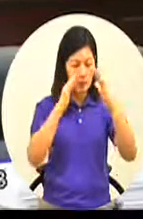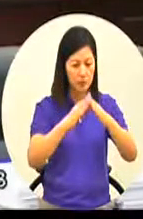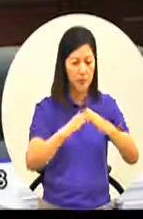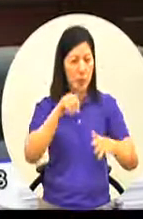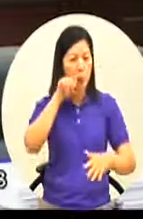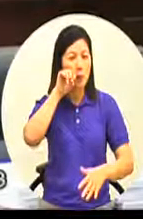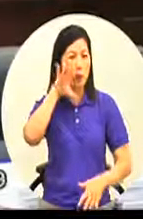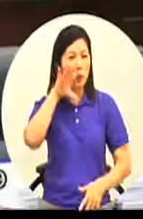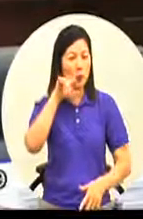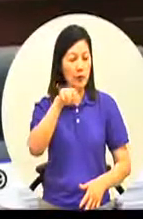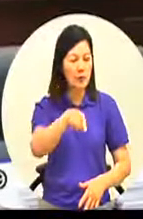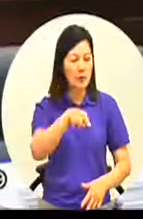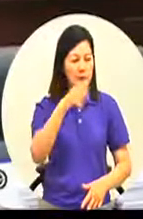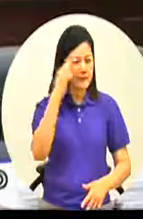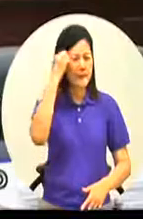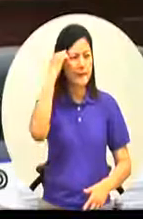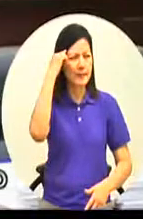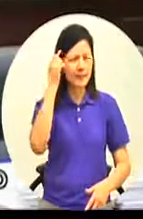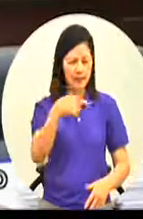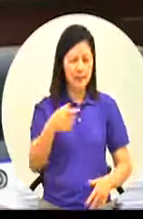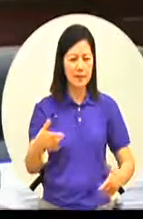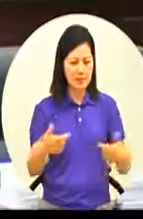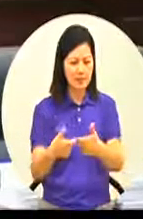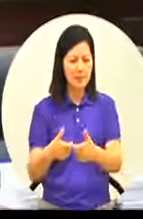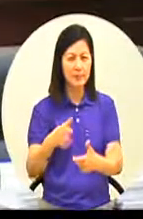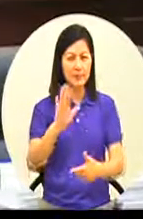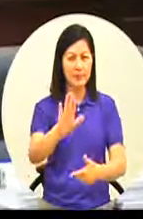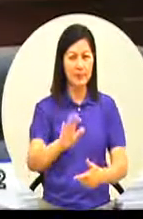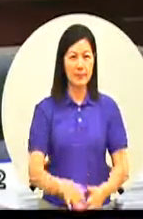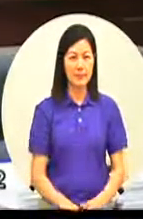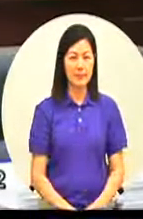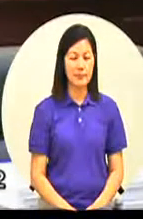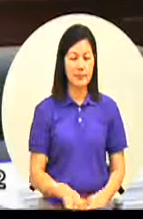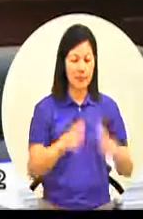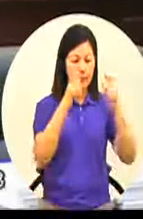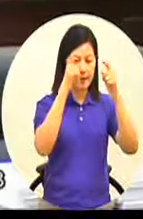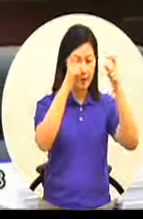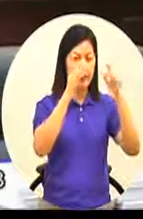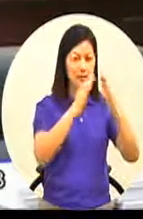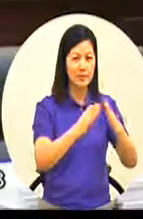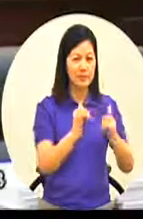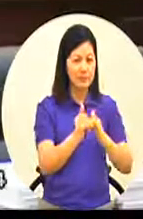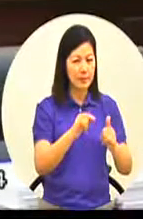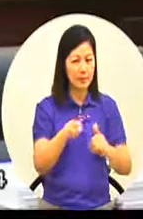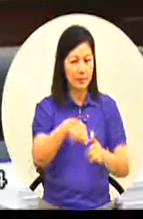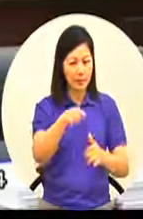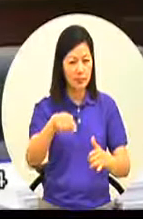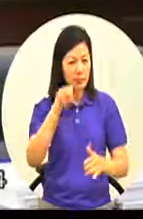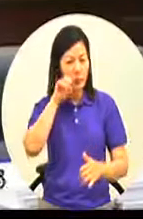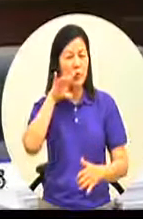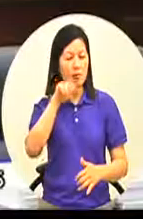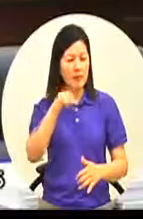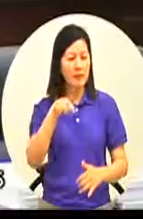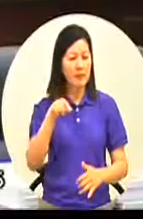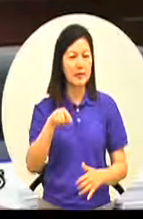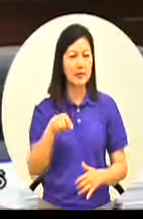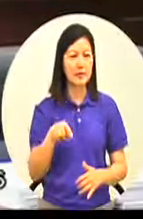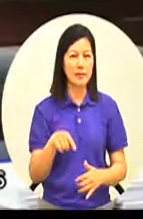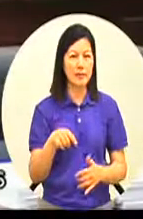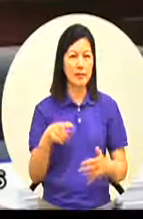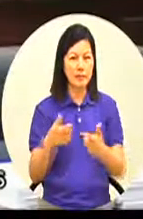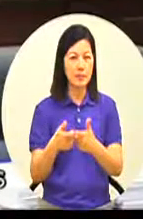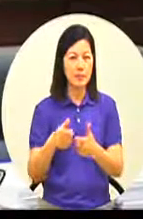有 match 的，而且说我觉得这个高雄市民的光荣感大概有80%，那我对高雄这一次的我们市政